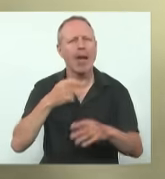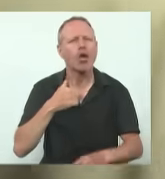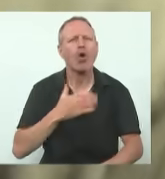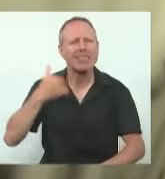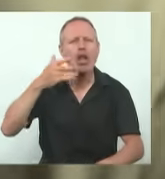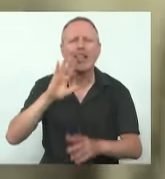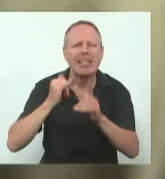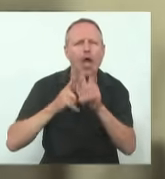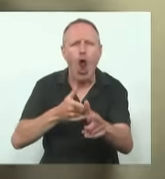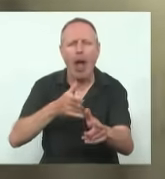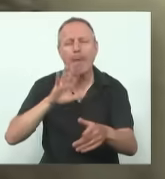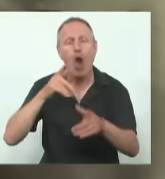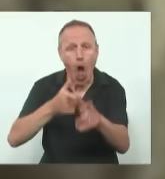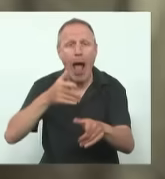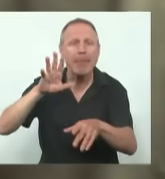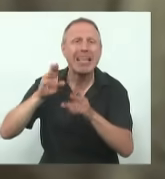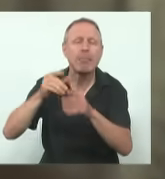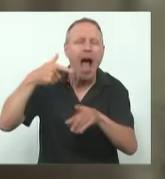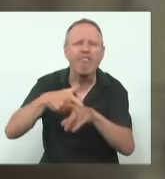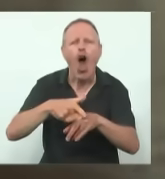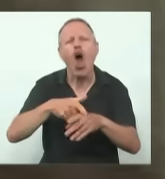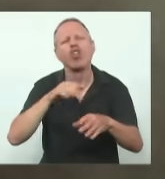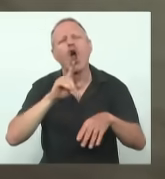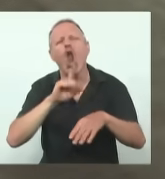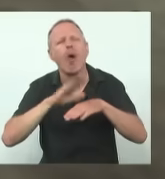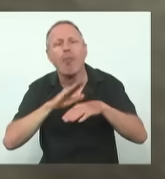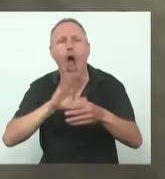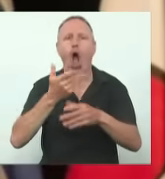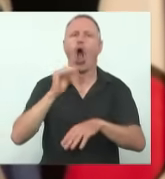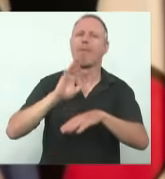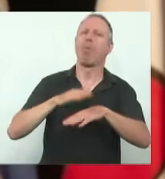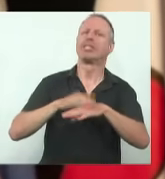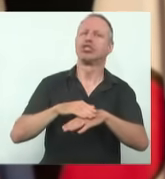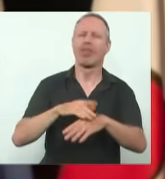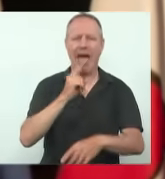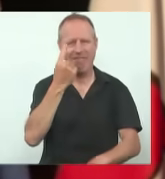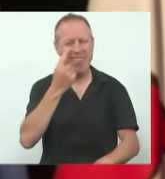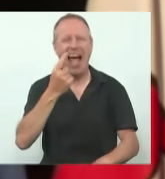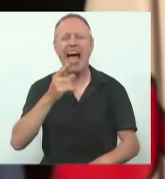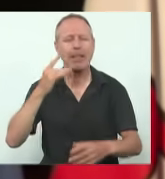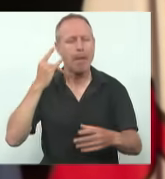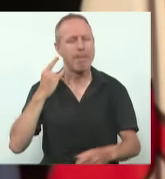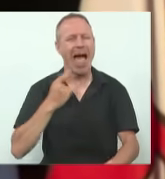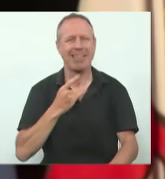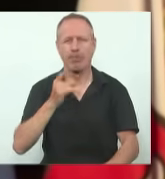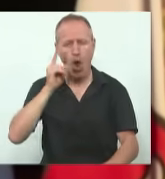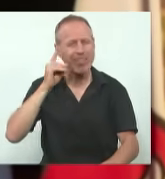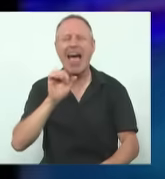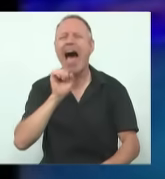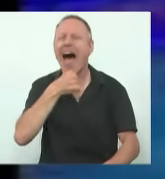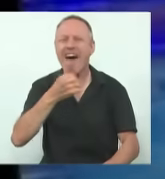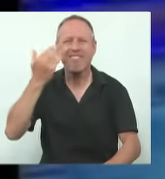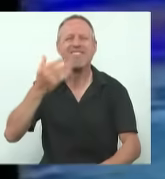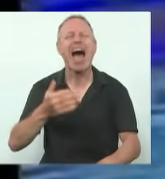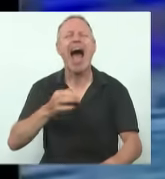עם הפרעות? חפר או מקצוען? אף אחד מהחיילים כאן לא יודע על העבר של הרב הגדודי, סרן משה גבאי.